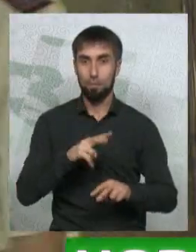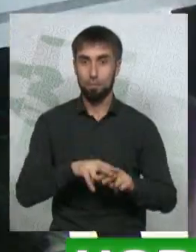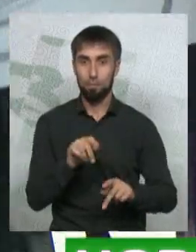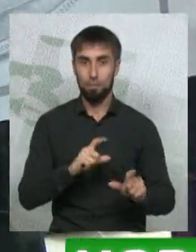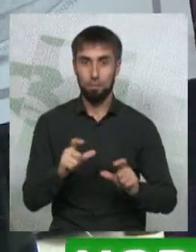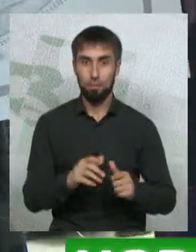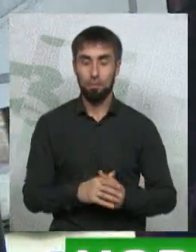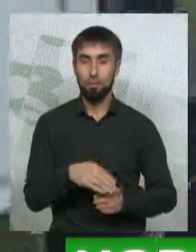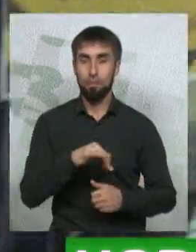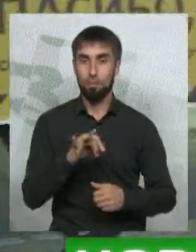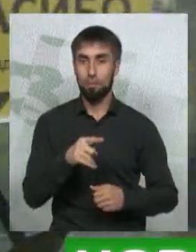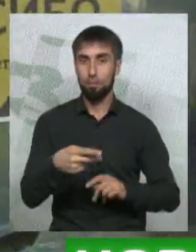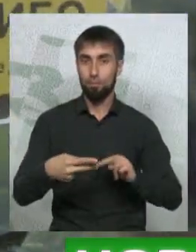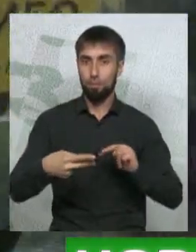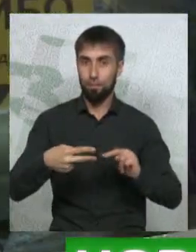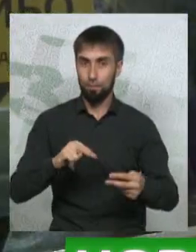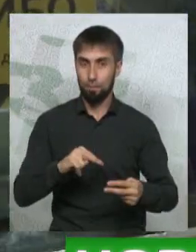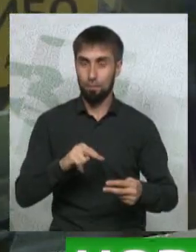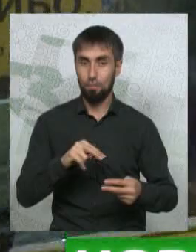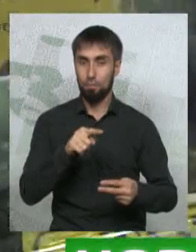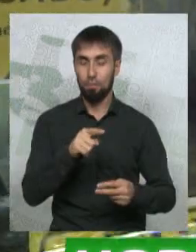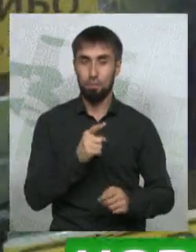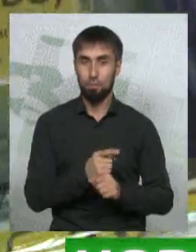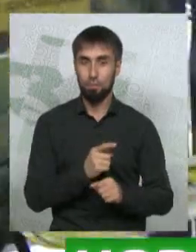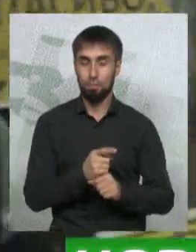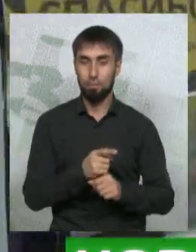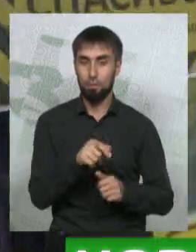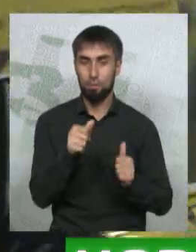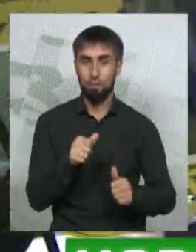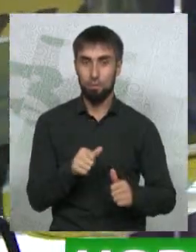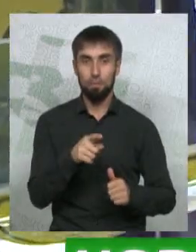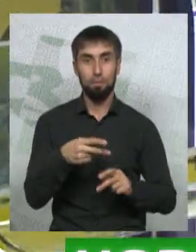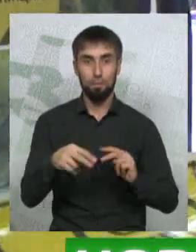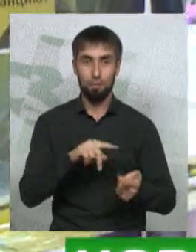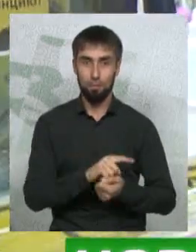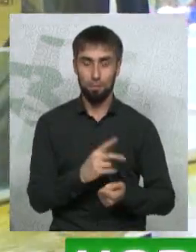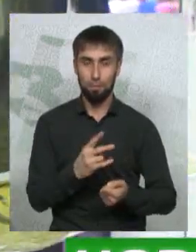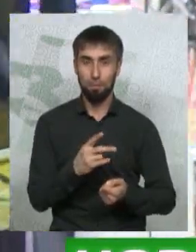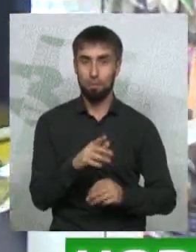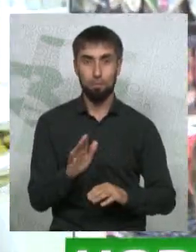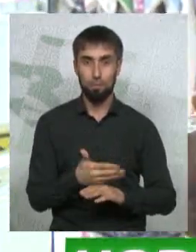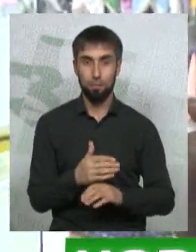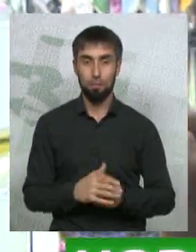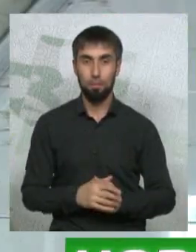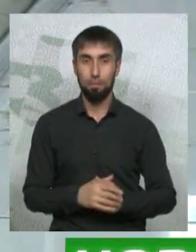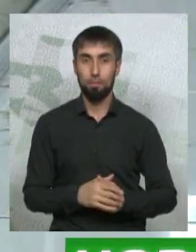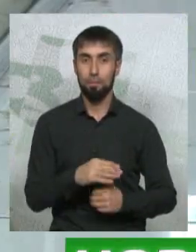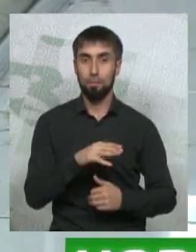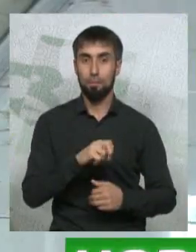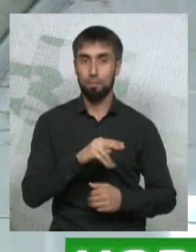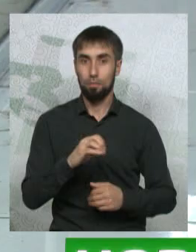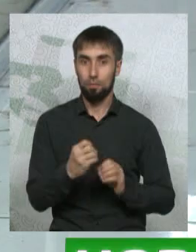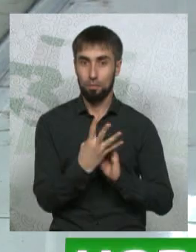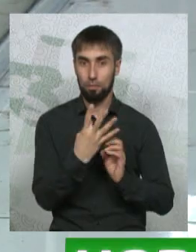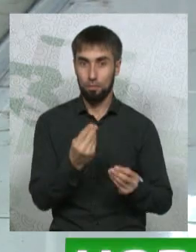магазинов. Товар обмену возврату не подлежит, а я харца душан. У нас штраф киша. Конечно. Даярка. В течение